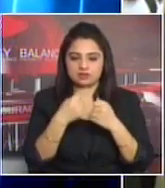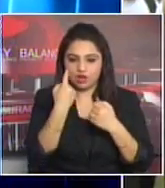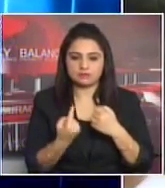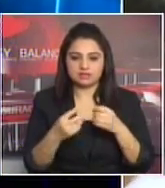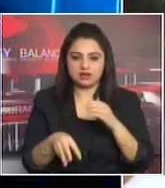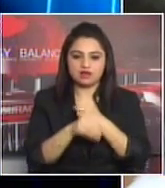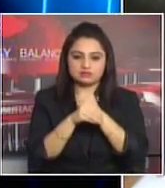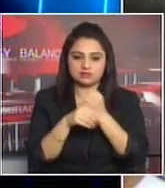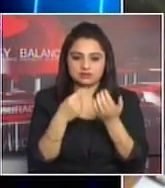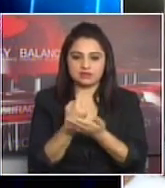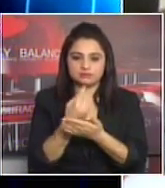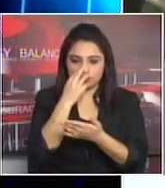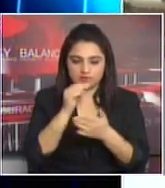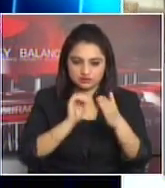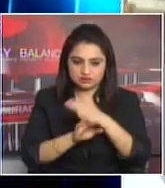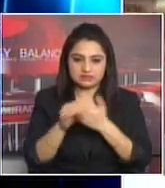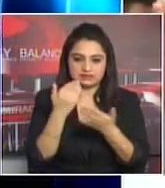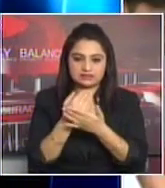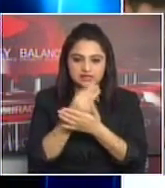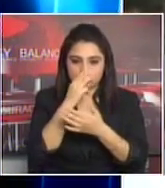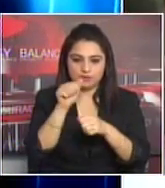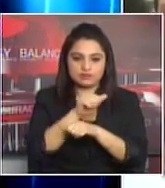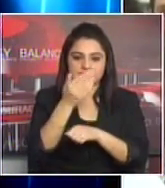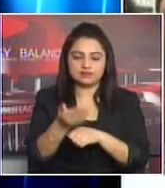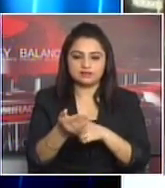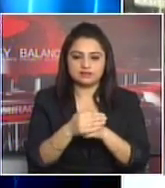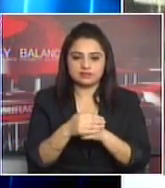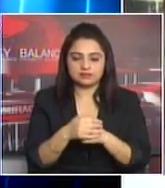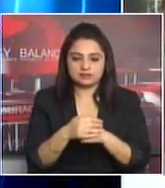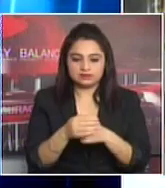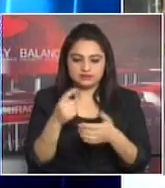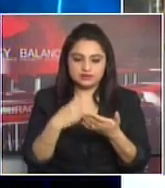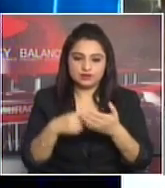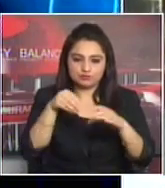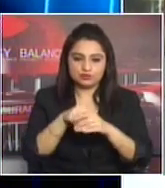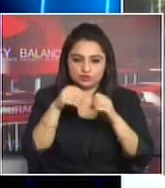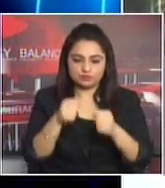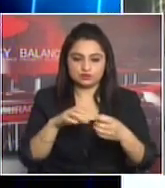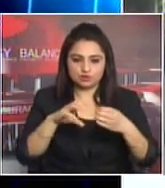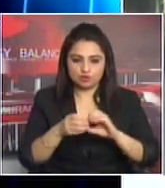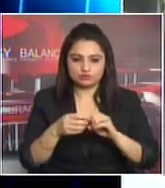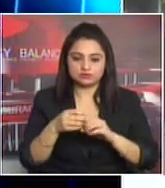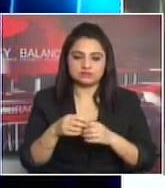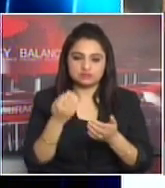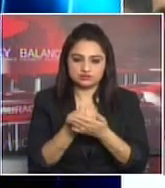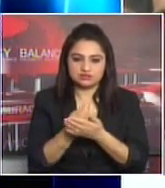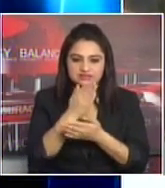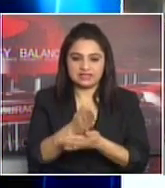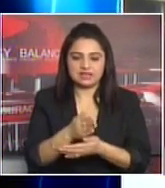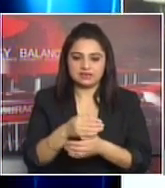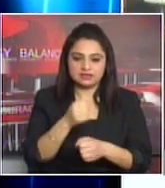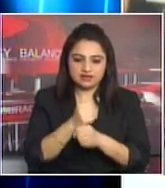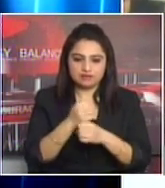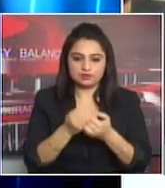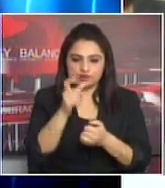अन्तर्गत काठमाडौँमा आयोजित कार्यक्रममा उहाँले मापदण्डमा रही औद्योगिक प्रतिष्ठानले श्रमिक